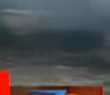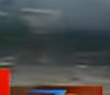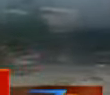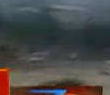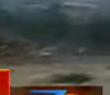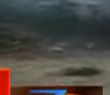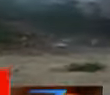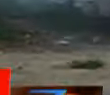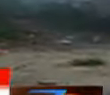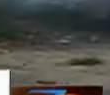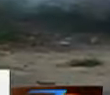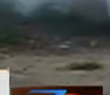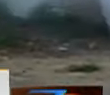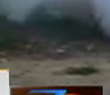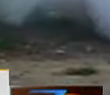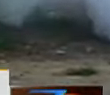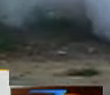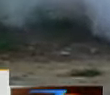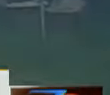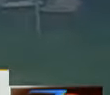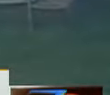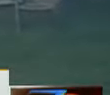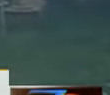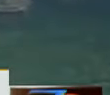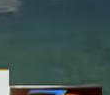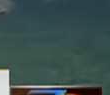Operasi besar-besaran basmi Aedes.